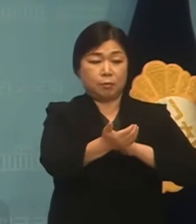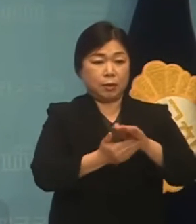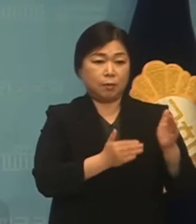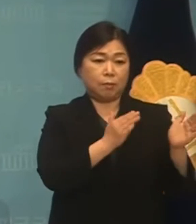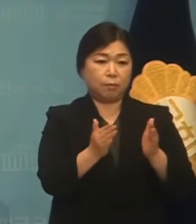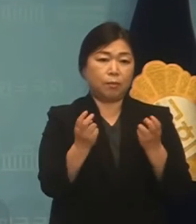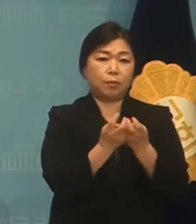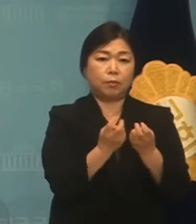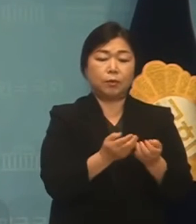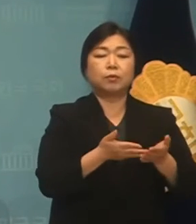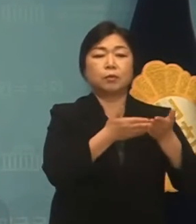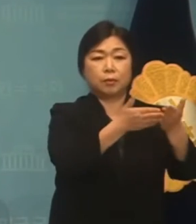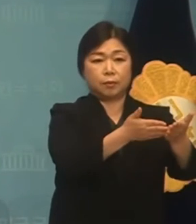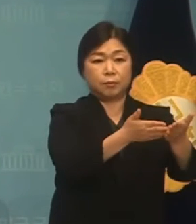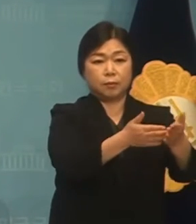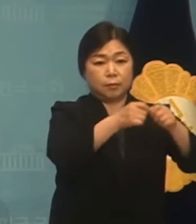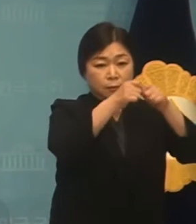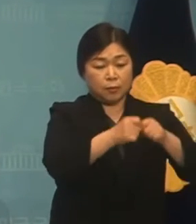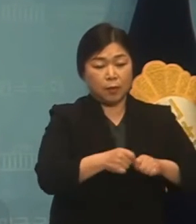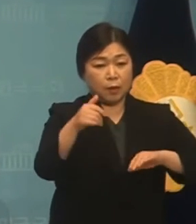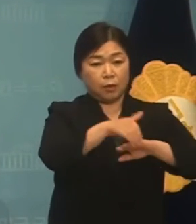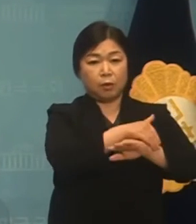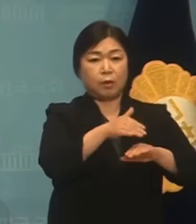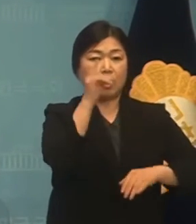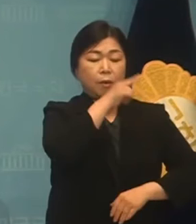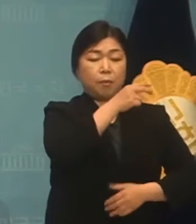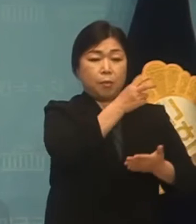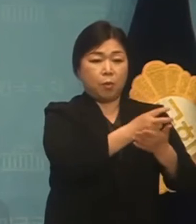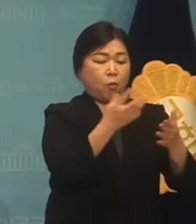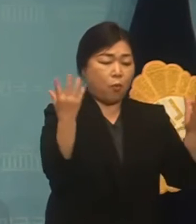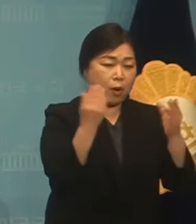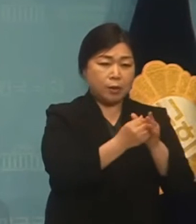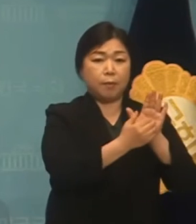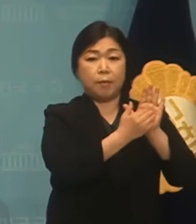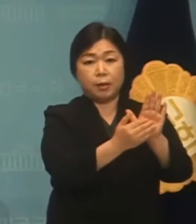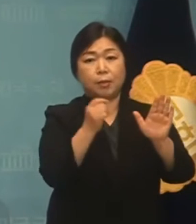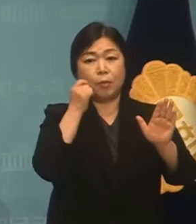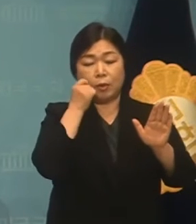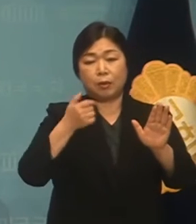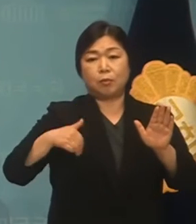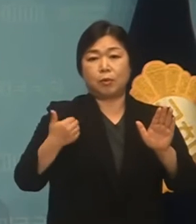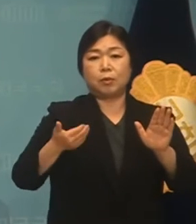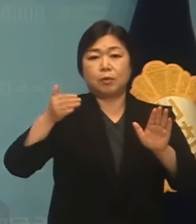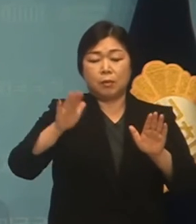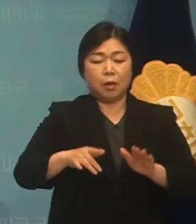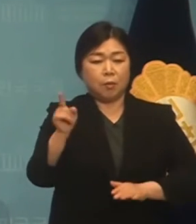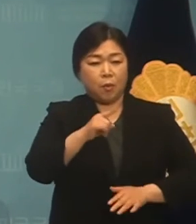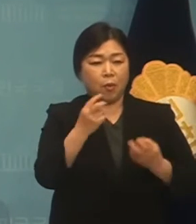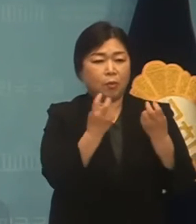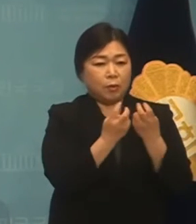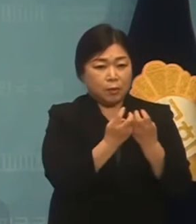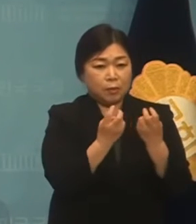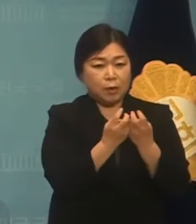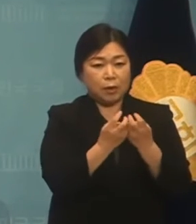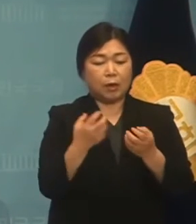우선하겠습니다. 치밀한 전략으로 악법을 온전히 막지는 못하더라도 수권에 대비하여